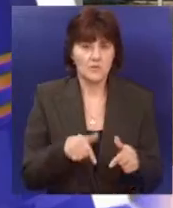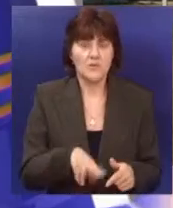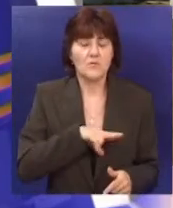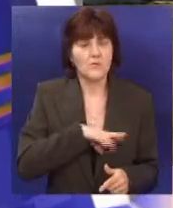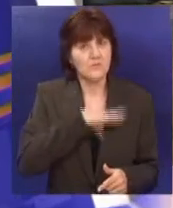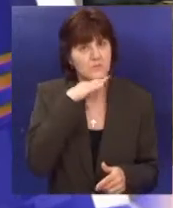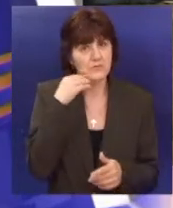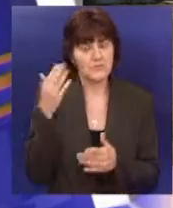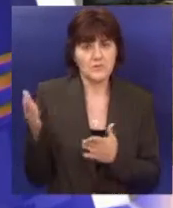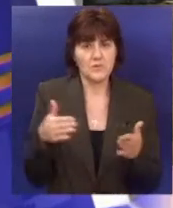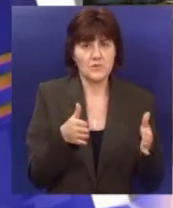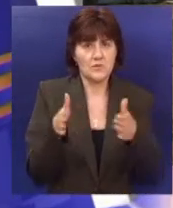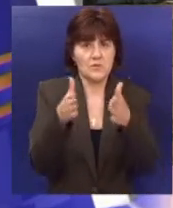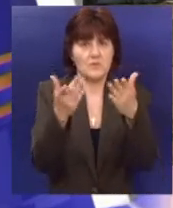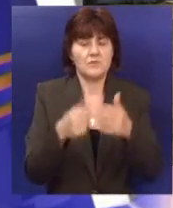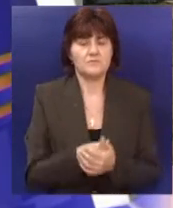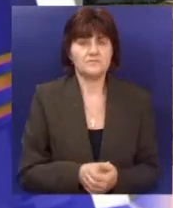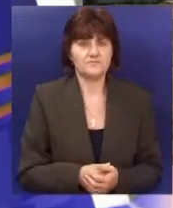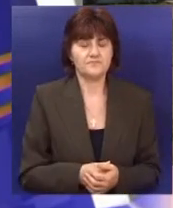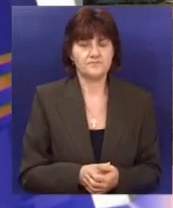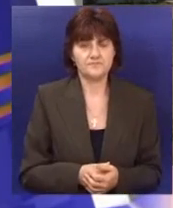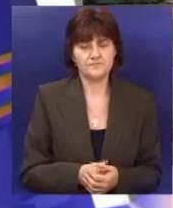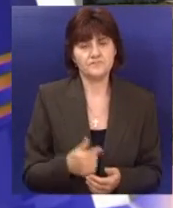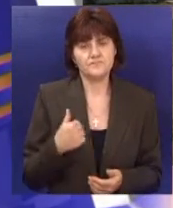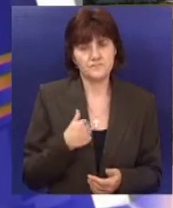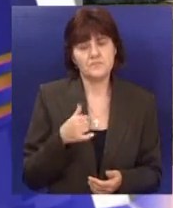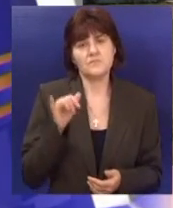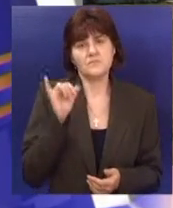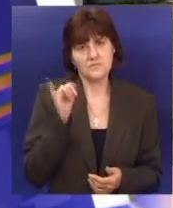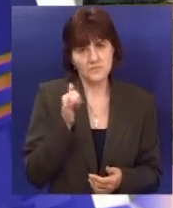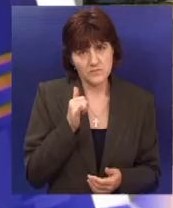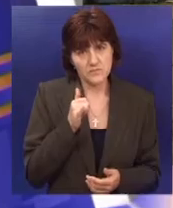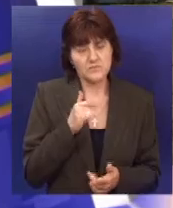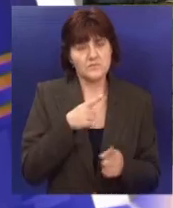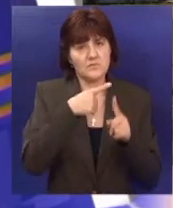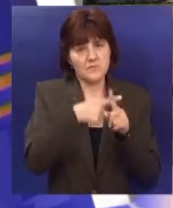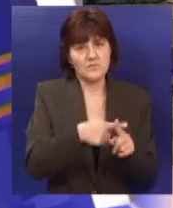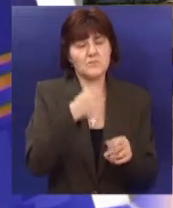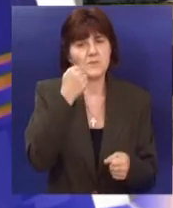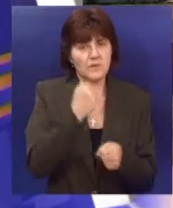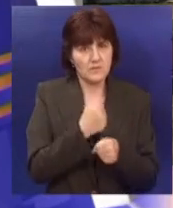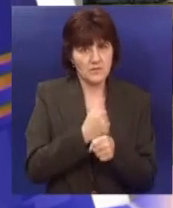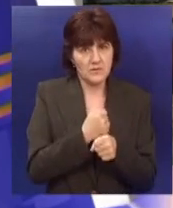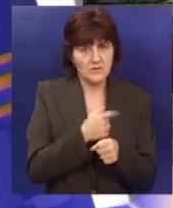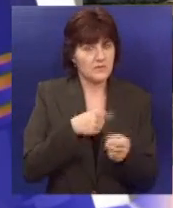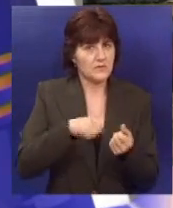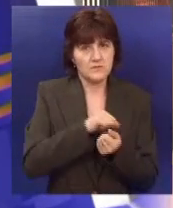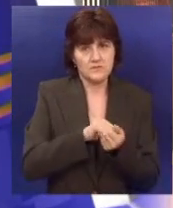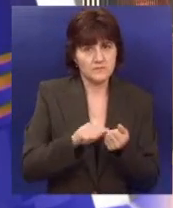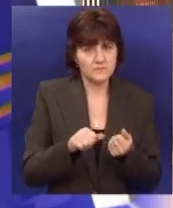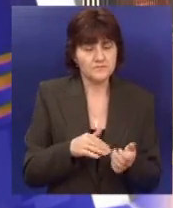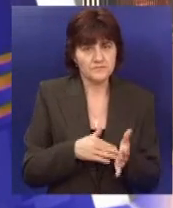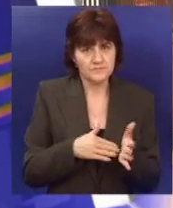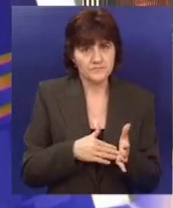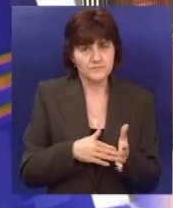ima 65% koji imaju slične probleme. Ja kao građanin podržavam sve što je pozitivno da se uradi za našu mesnu